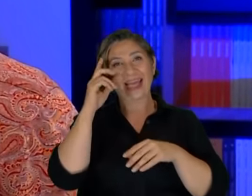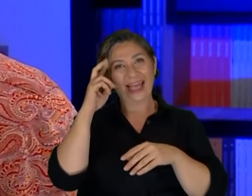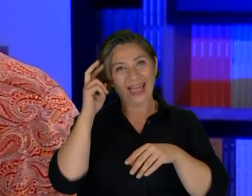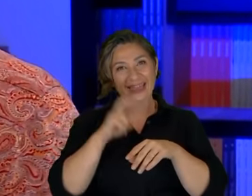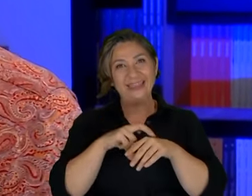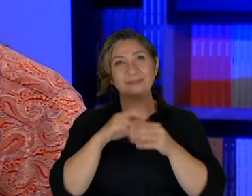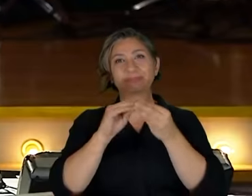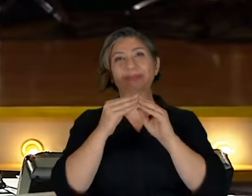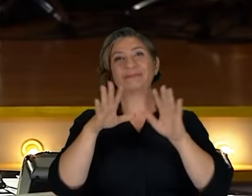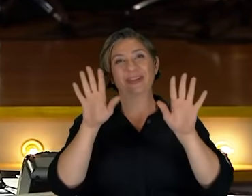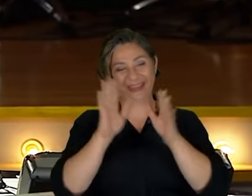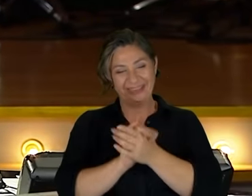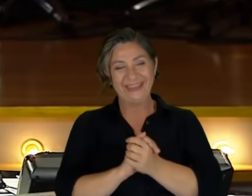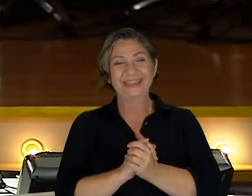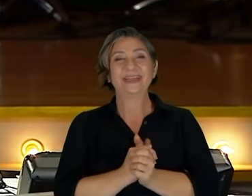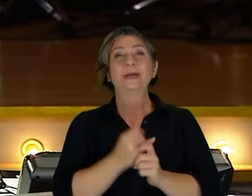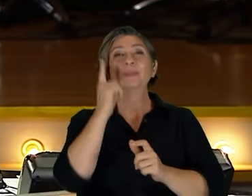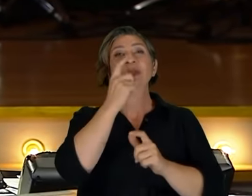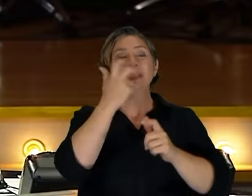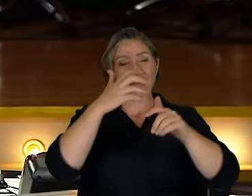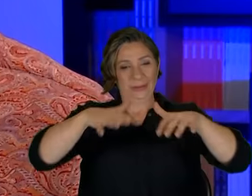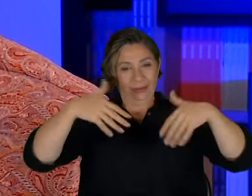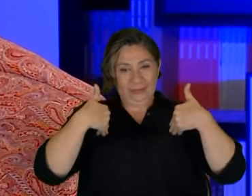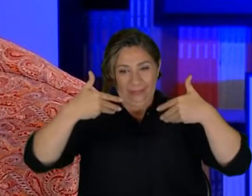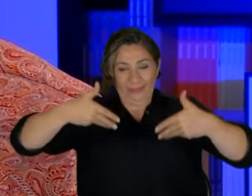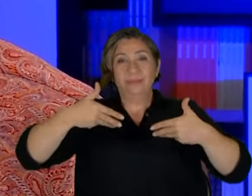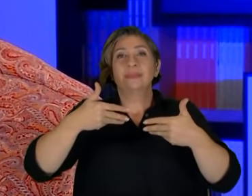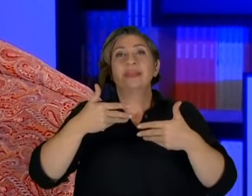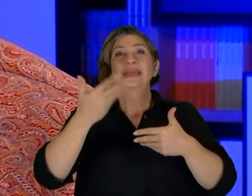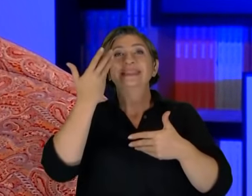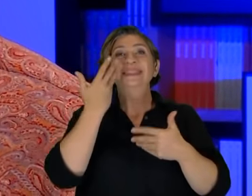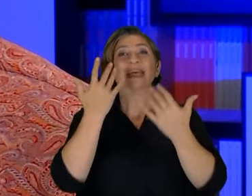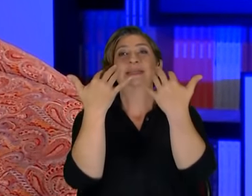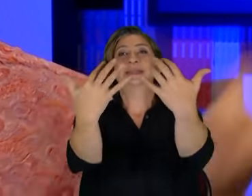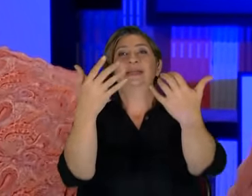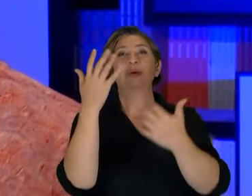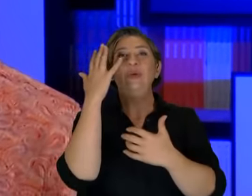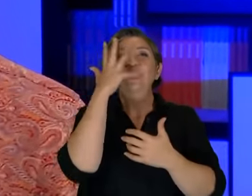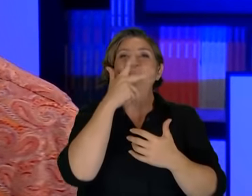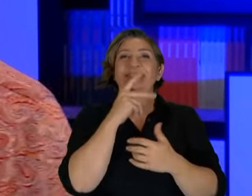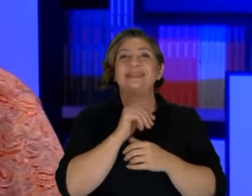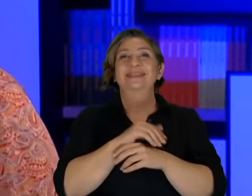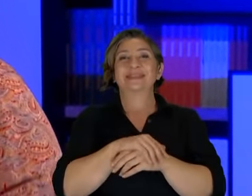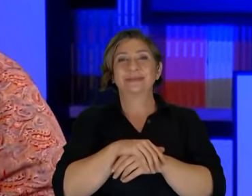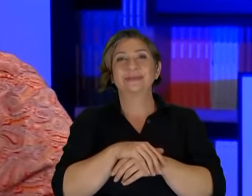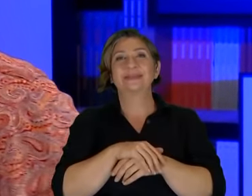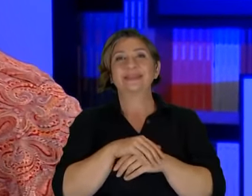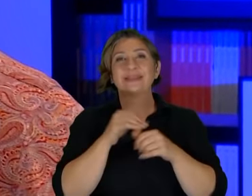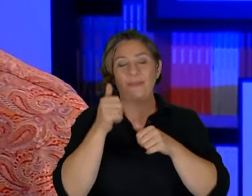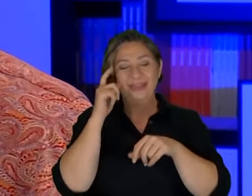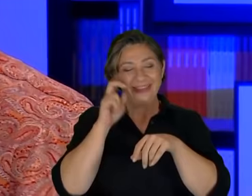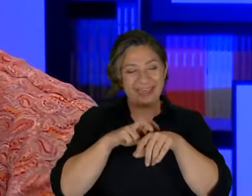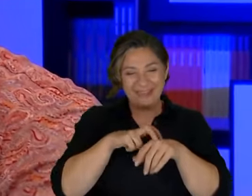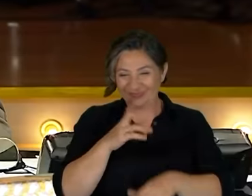için sorun yok. Bir gün sahnedeyim. İşte seyirci yine utangaç. Ha Pat Buz. Okey anladım